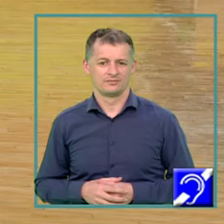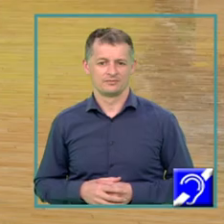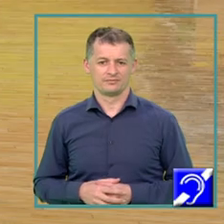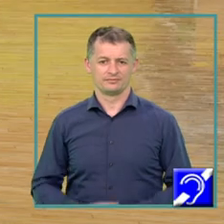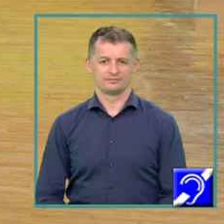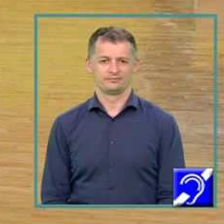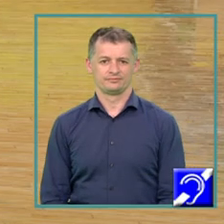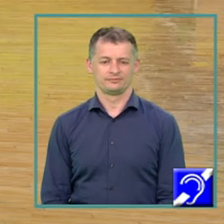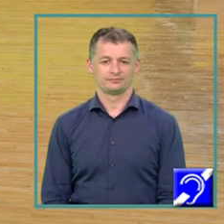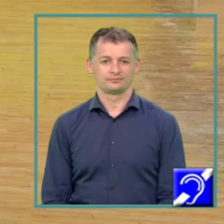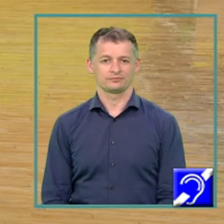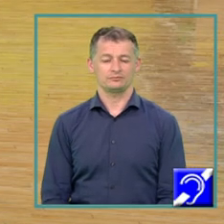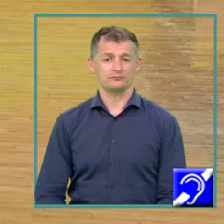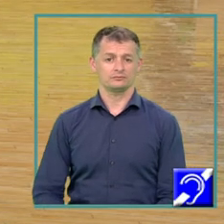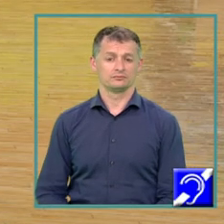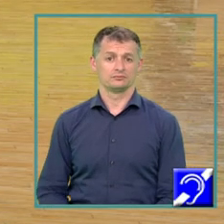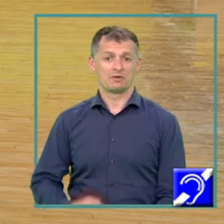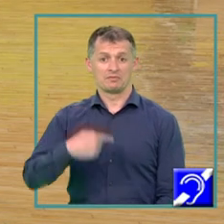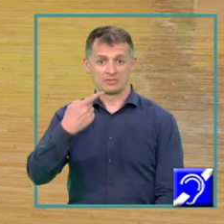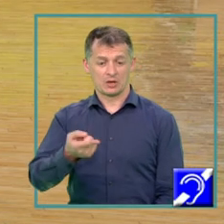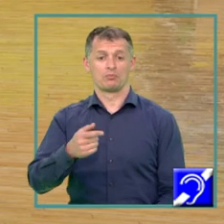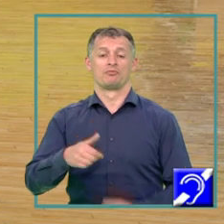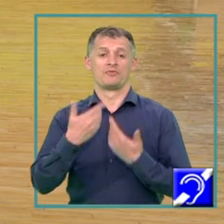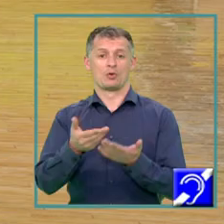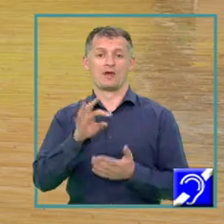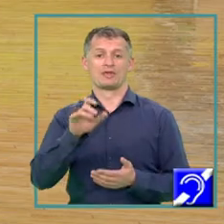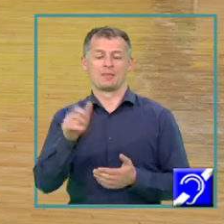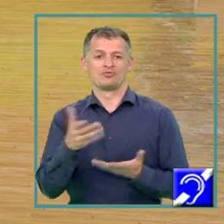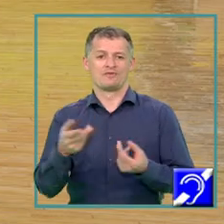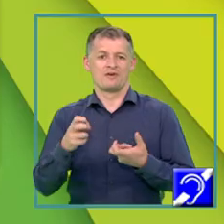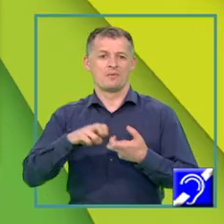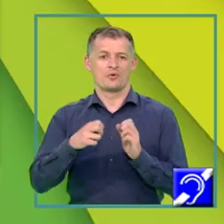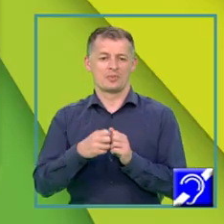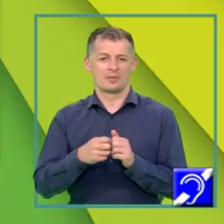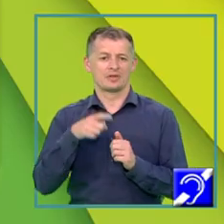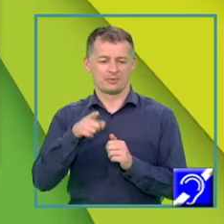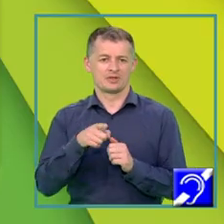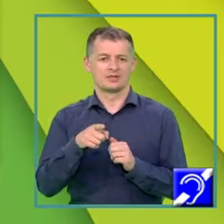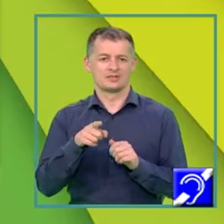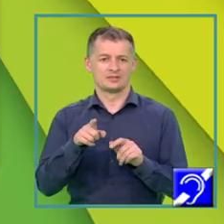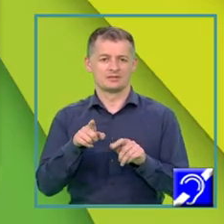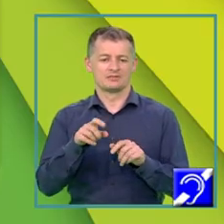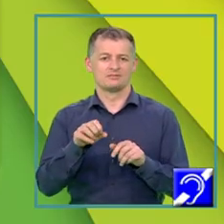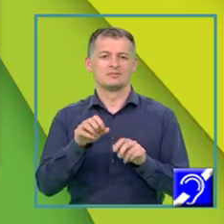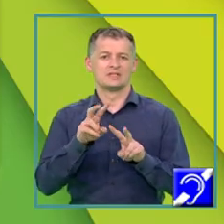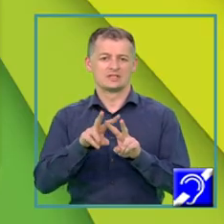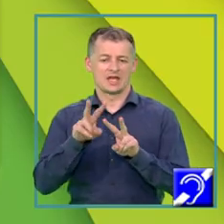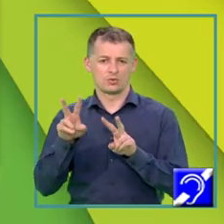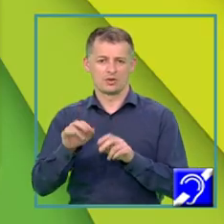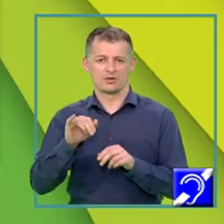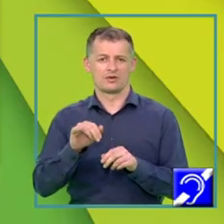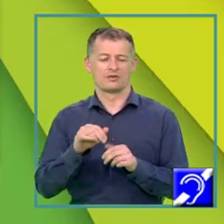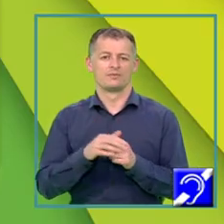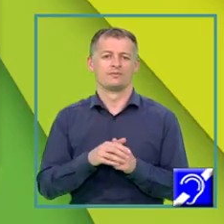mir vă recomand ca temă câteva probleme de pe saitul pe info problemele note cuvinte